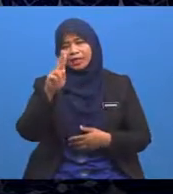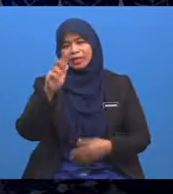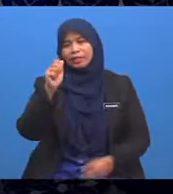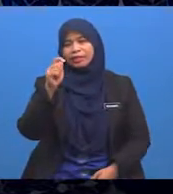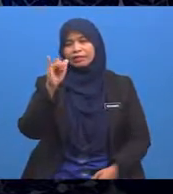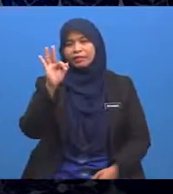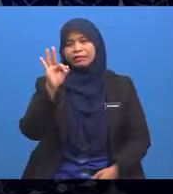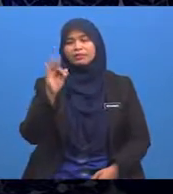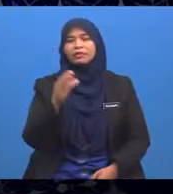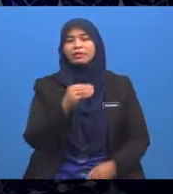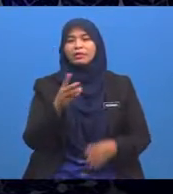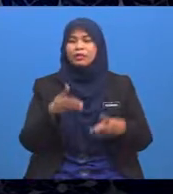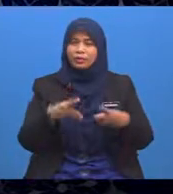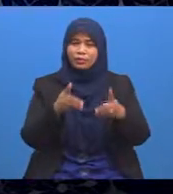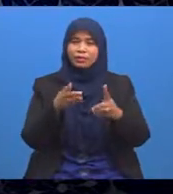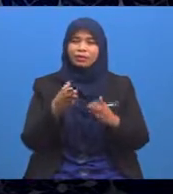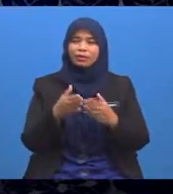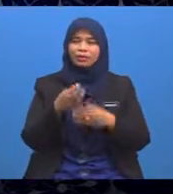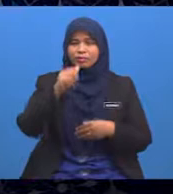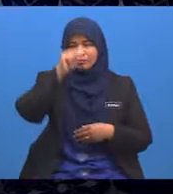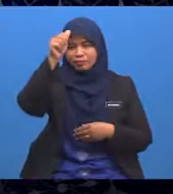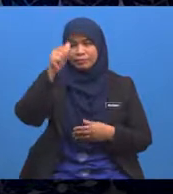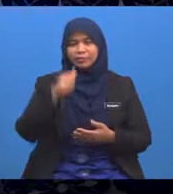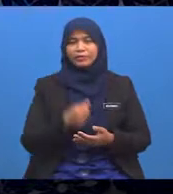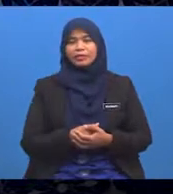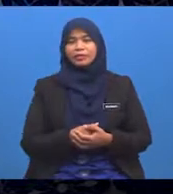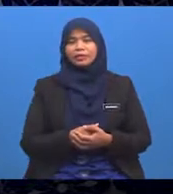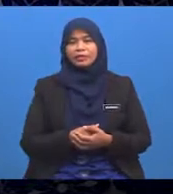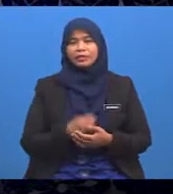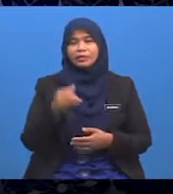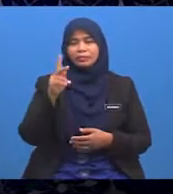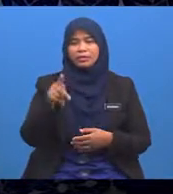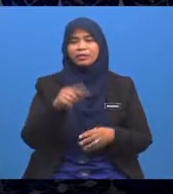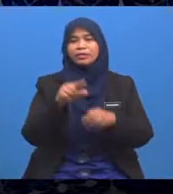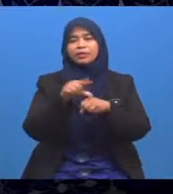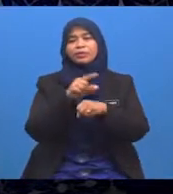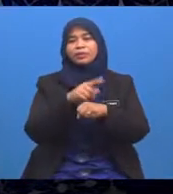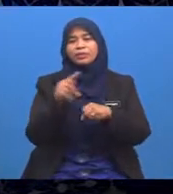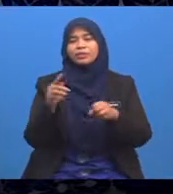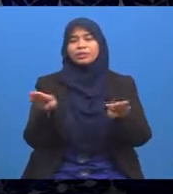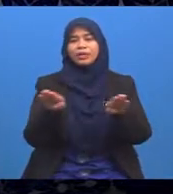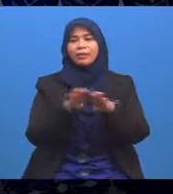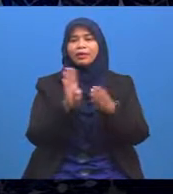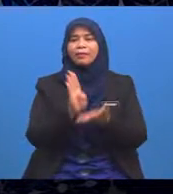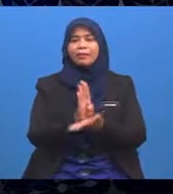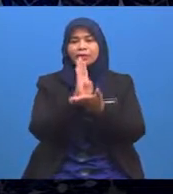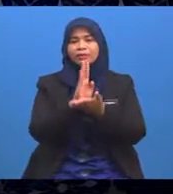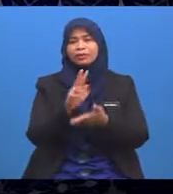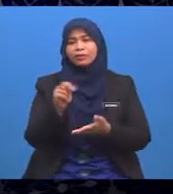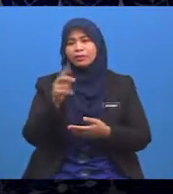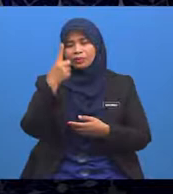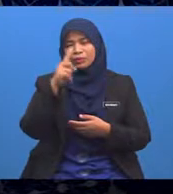dorongan yang diberikan oleh Allah Subhanahu Wa Taala yang perlu digunakan sebagai bantuan